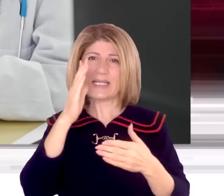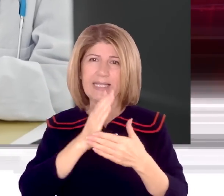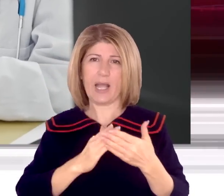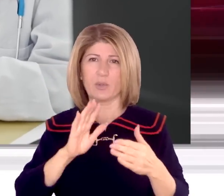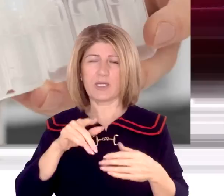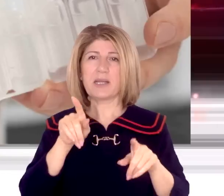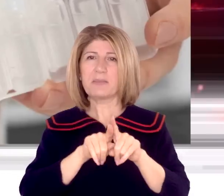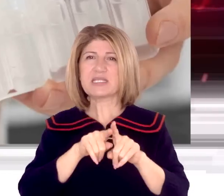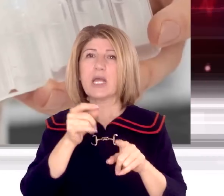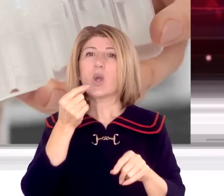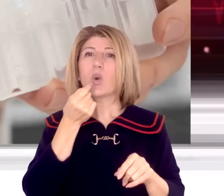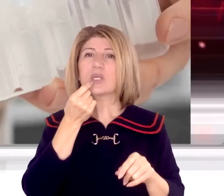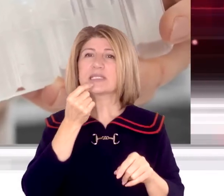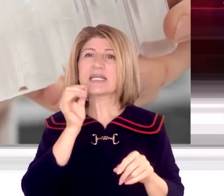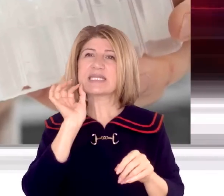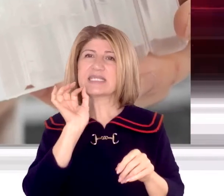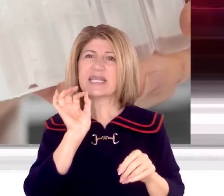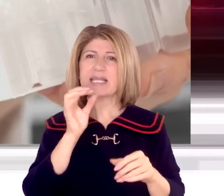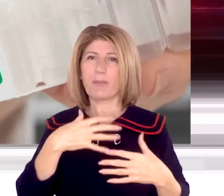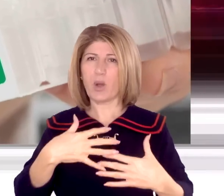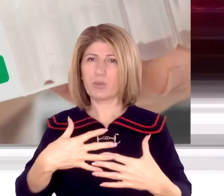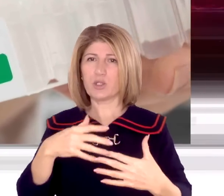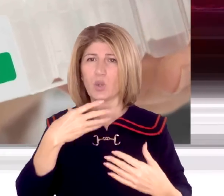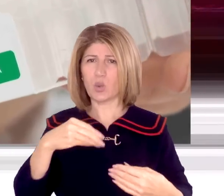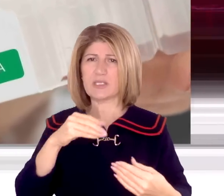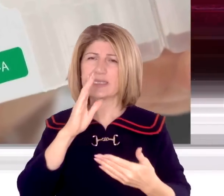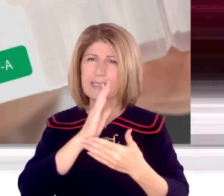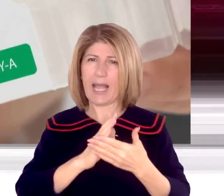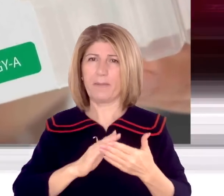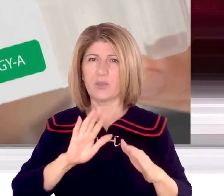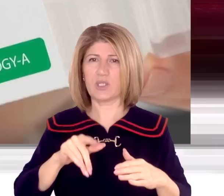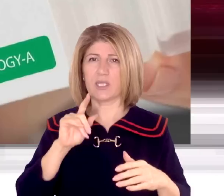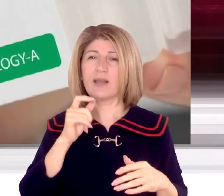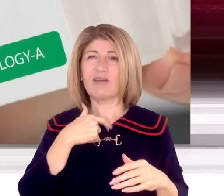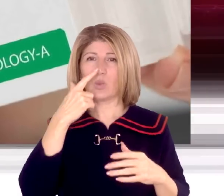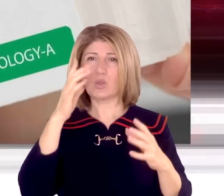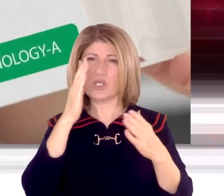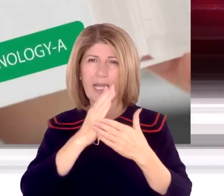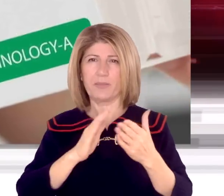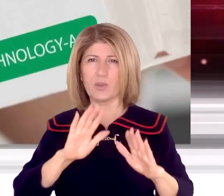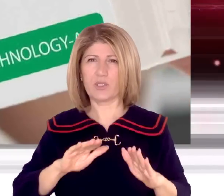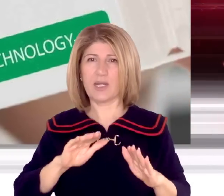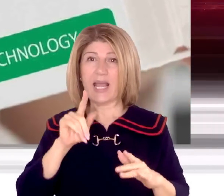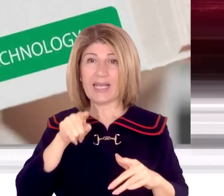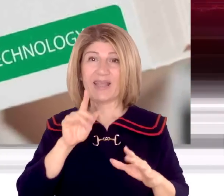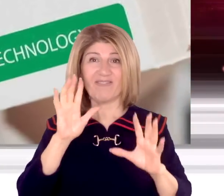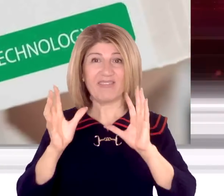رو کم کنه، از جمله قرص ضد بارداری که خونریزی رو کنترل و به لخته شدن خون کمک